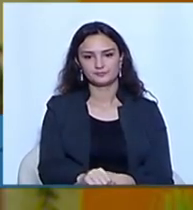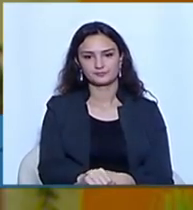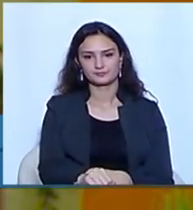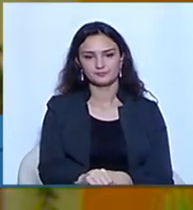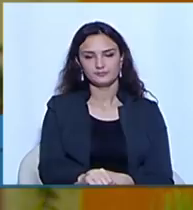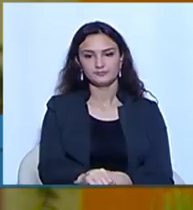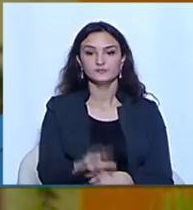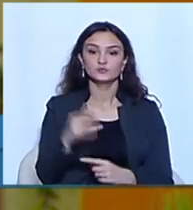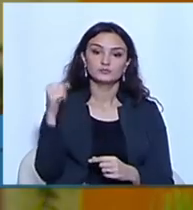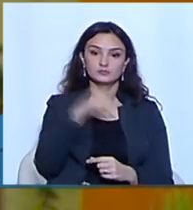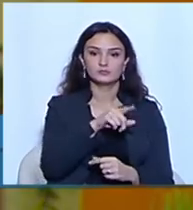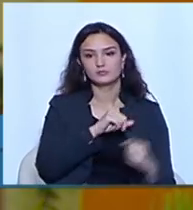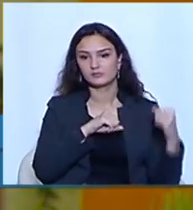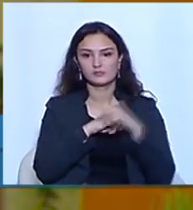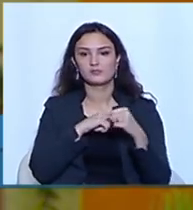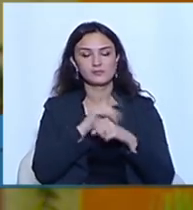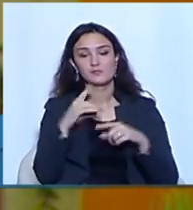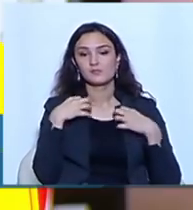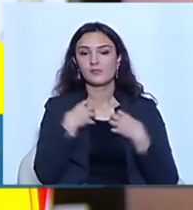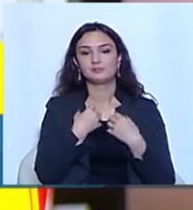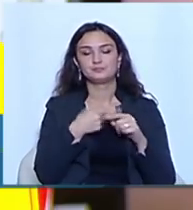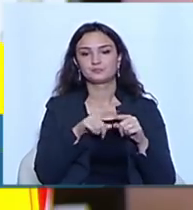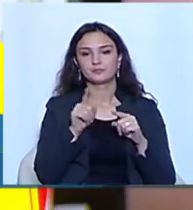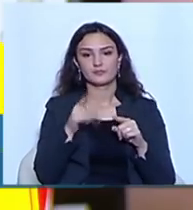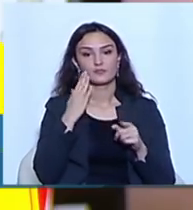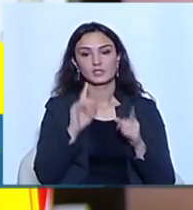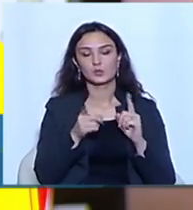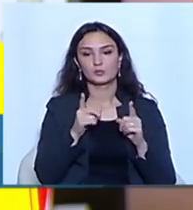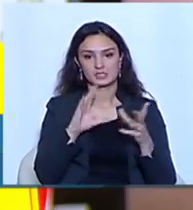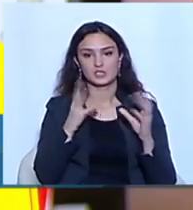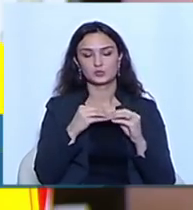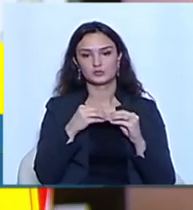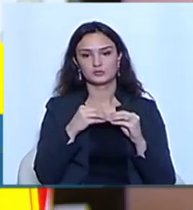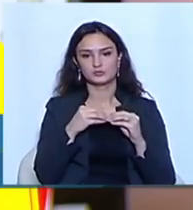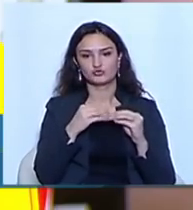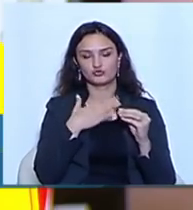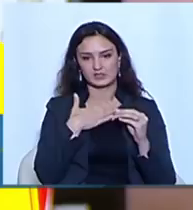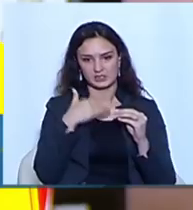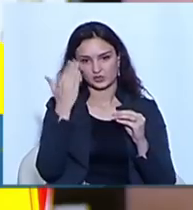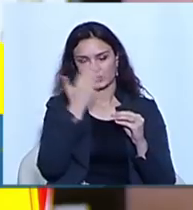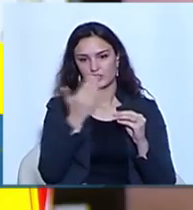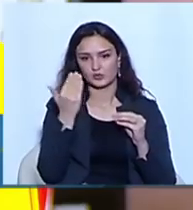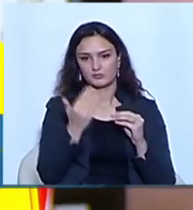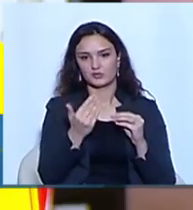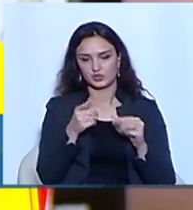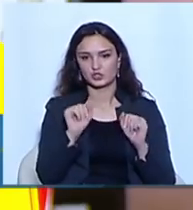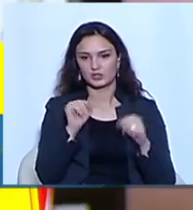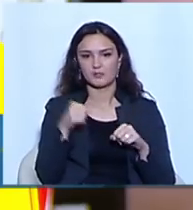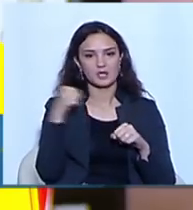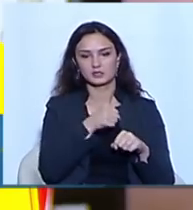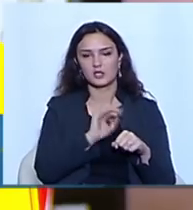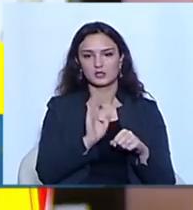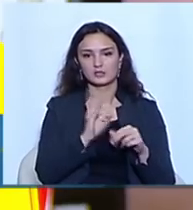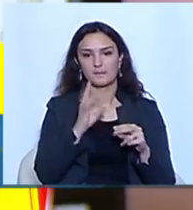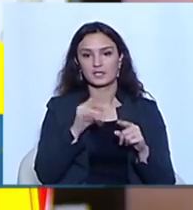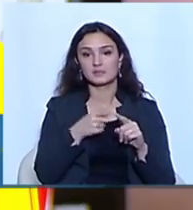მოუნდეს დარტყმა. რომ აღარ მოუნდეს დარტყმა. სამწუხაროდ ეს არის რეალობა ზოგადად ჩვენი საზოგადოების ახლა შეიძლება არ დაარტყა,